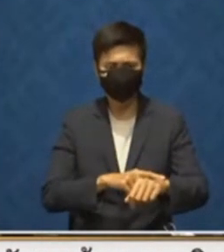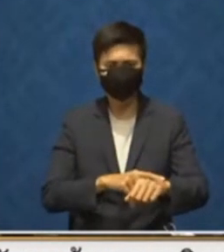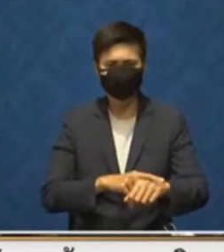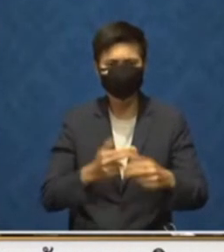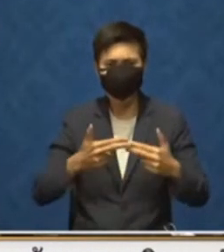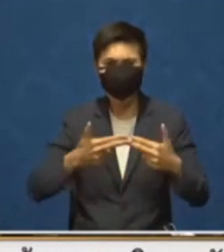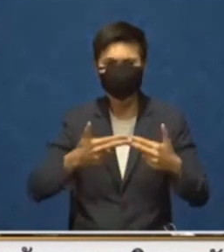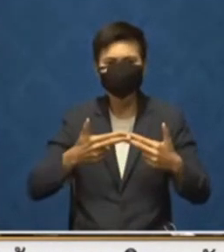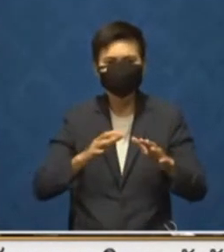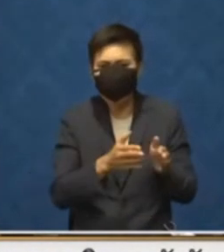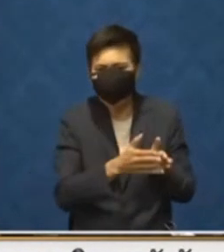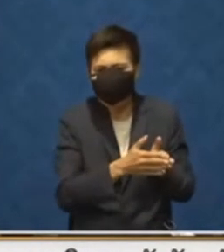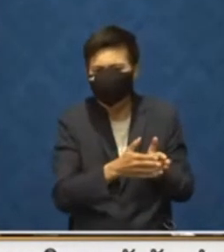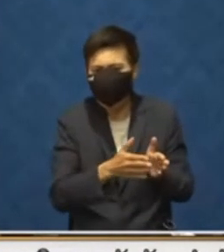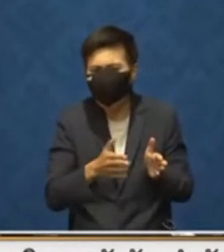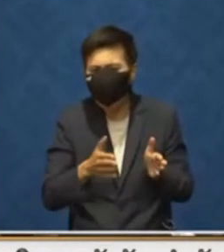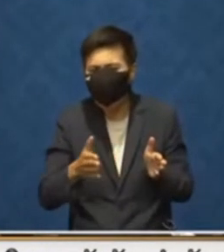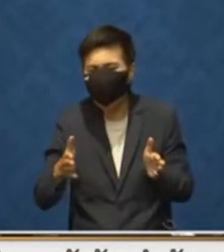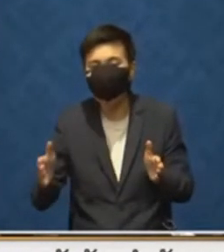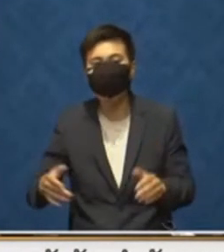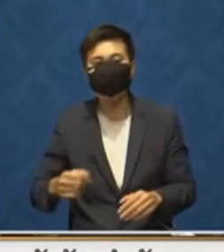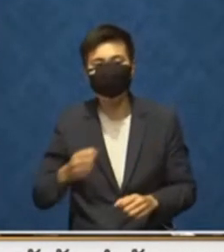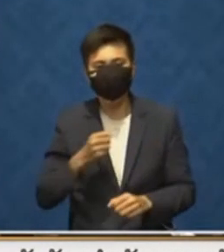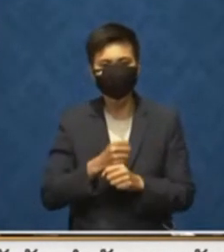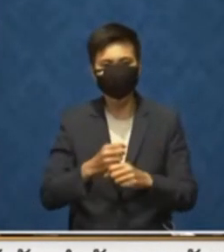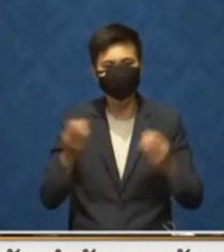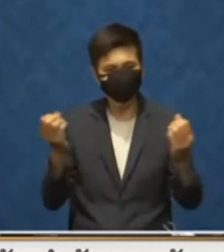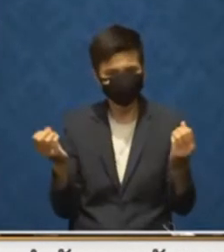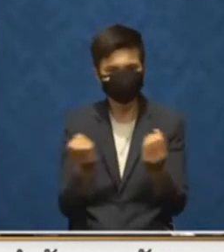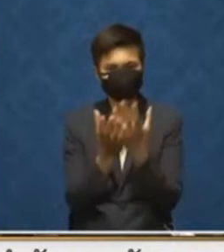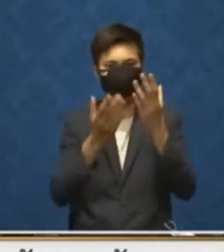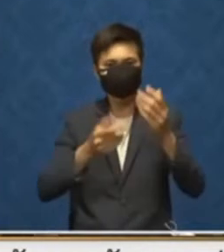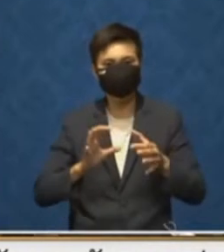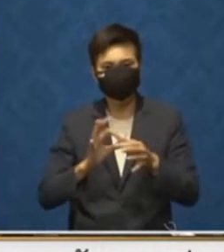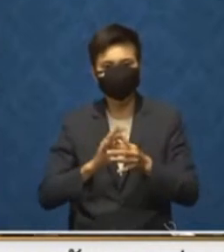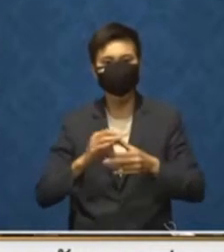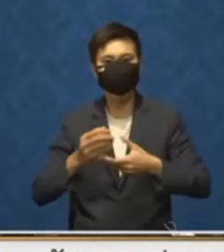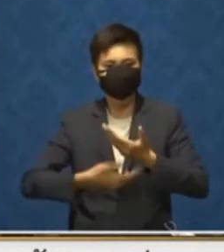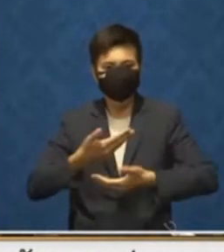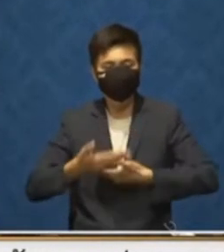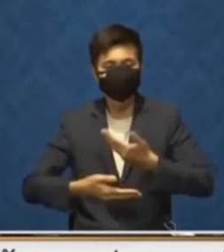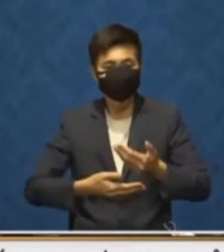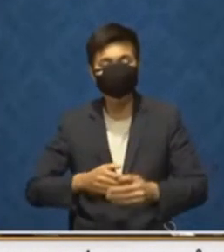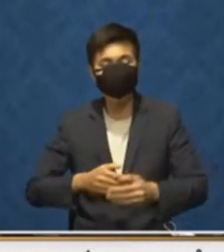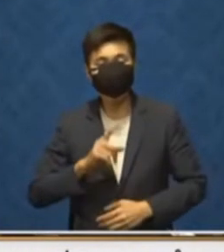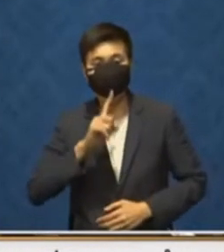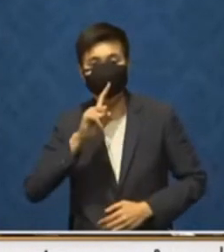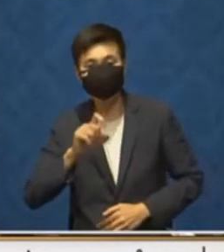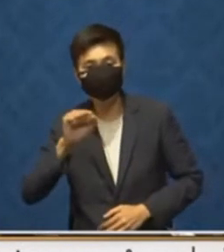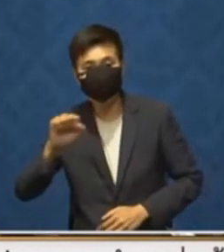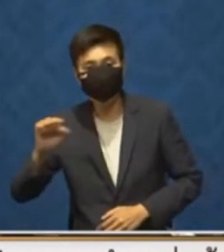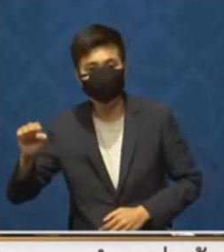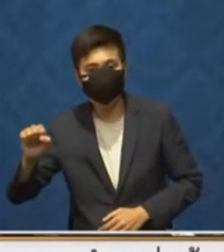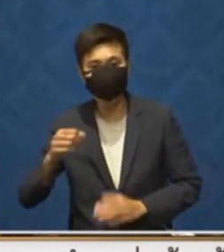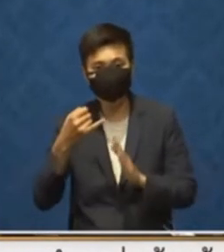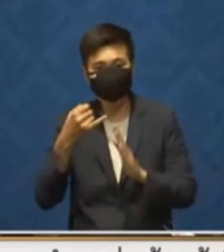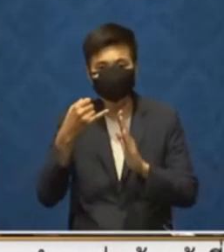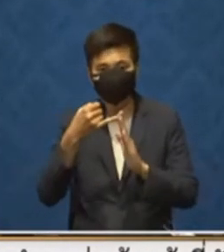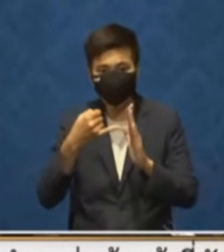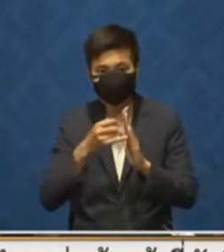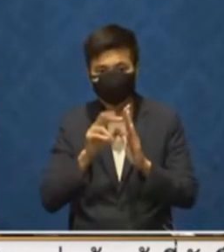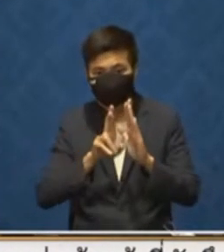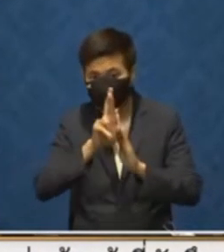กระทั่งมันกระทบกระเทือนต่อการฆ่าขายณวันนี้เราที่ผมถามสสเป็นเพื่อนที่เป็นสสจังหวัดเชียงราย